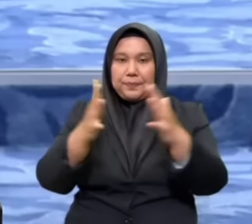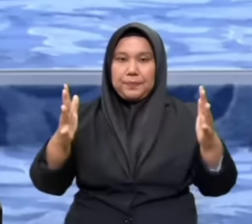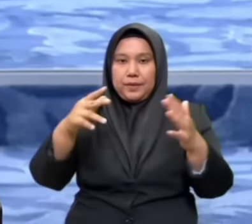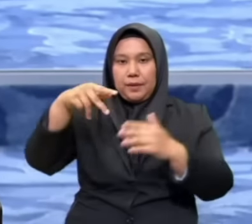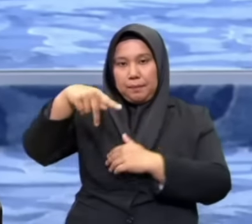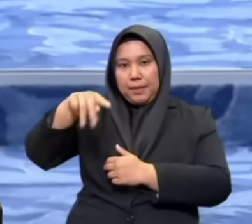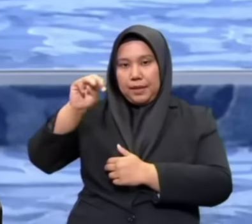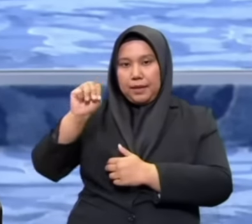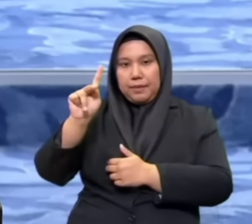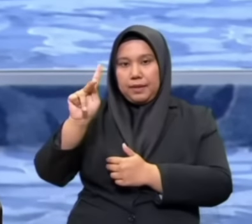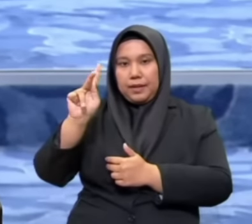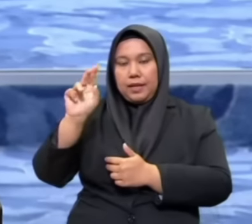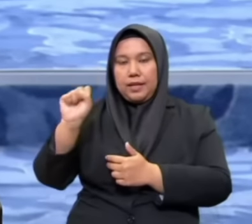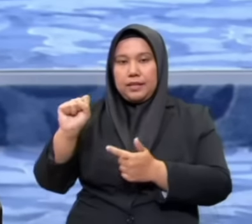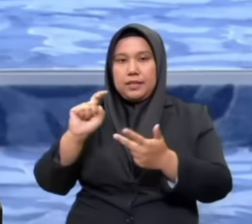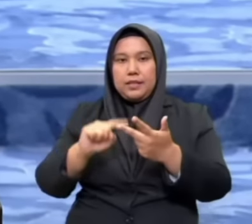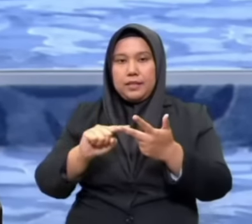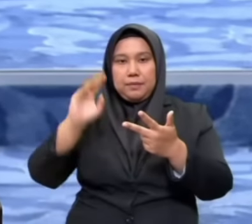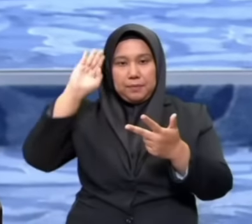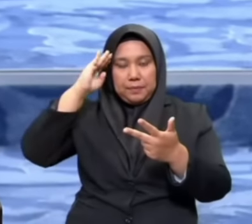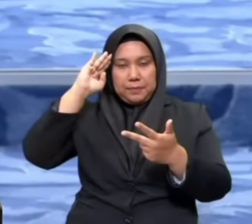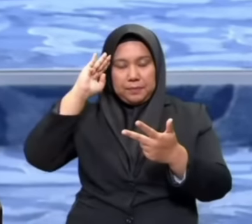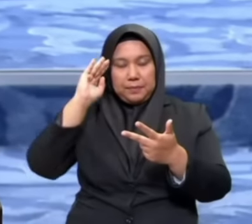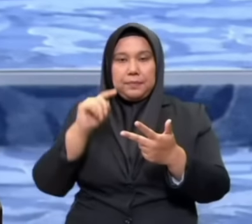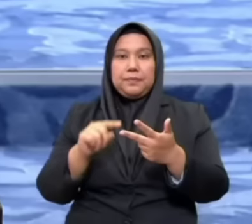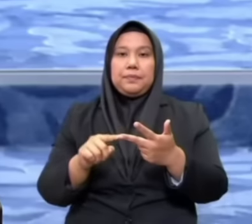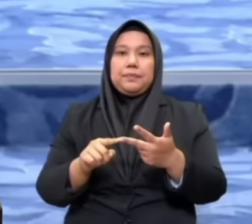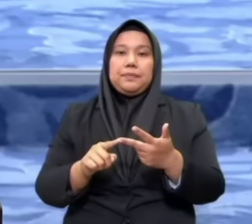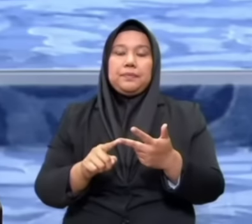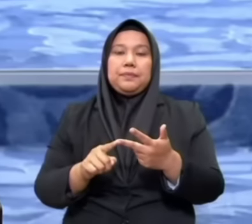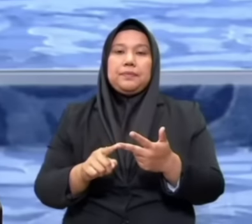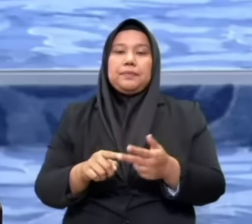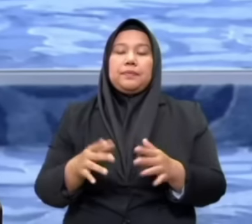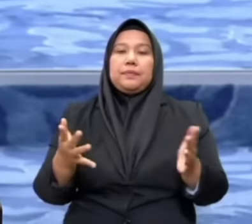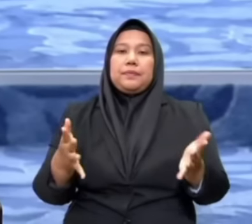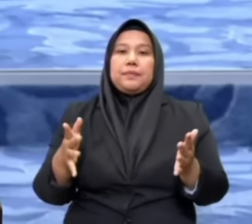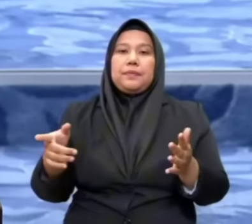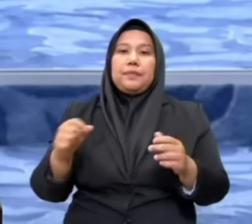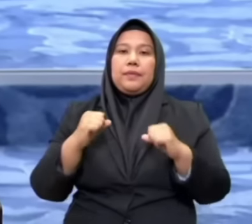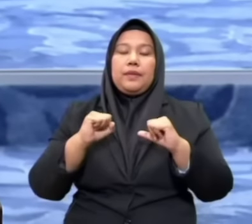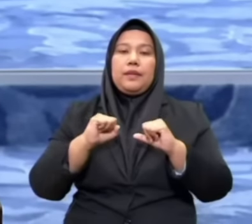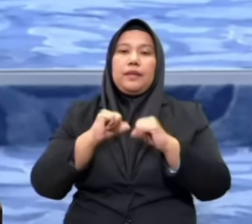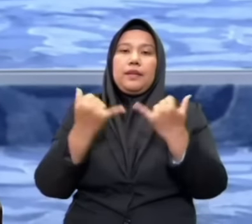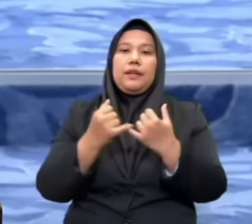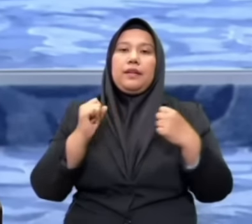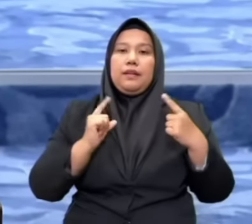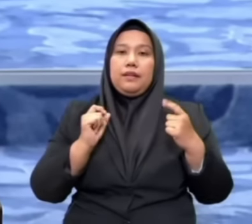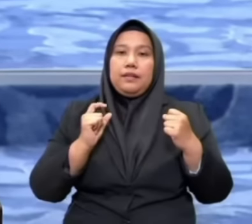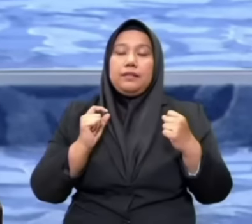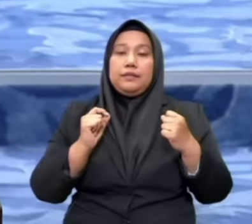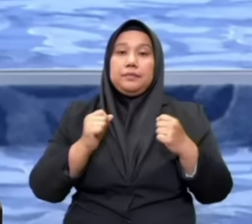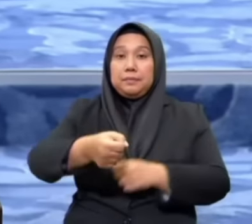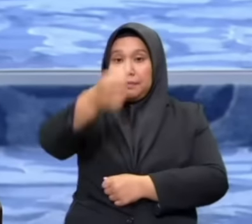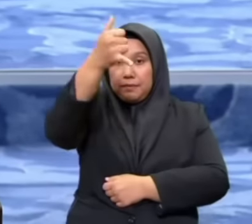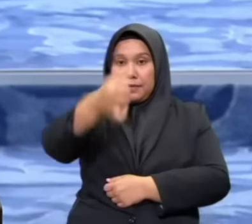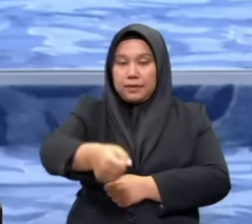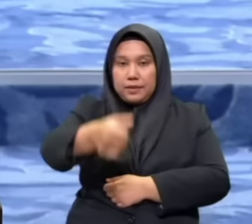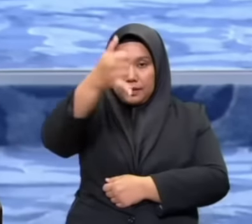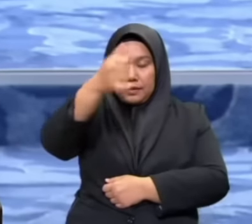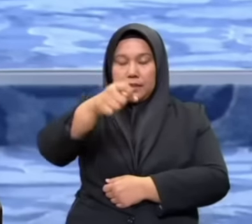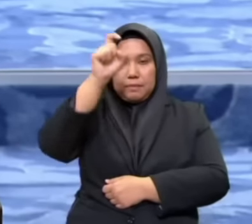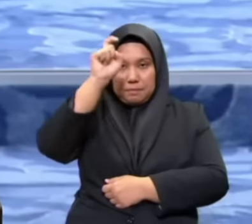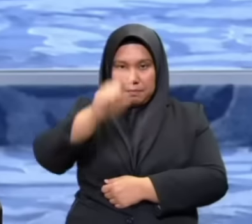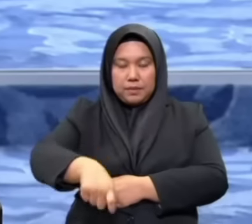PMKS, ketiganya Bumi Putra, itu tidak dikenakan kepada syarikat swasta. Walaubagaimanapun, dari segi prestasi harus dinilai,